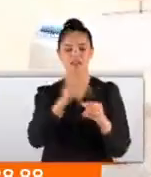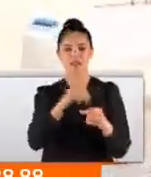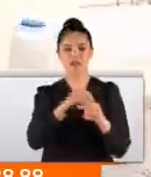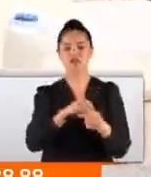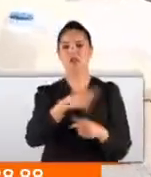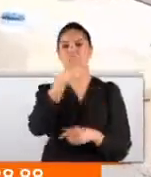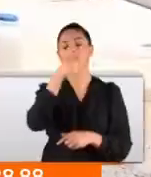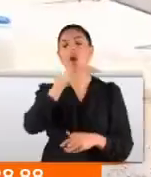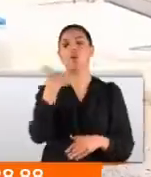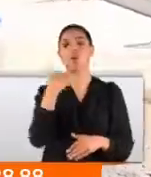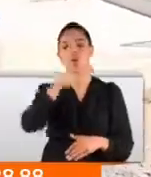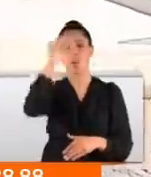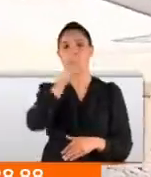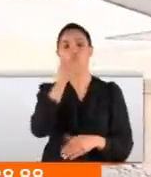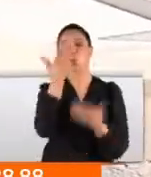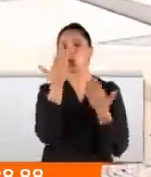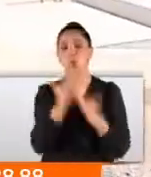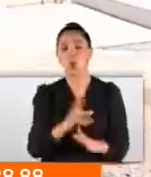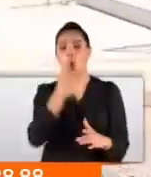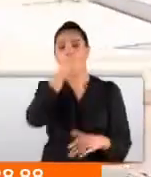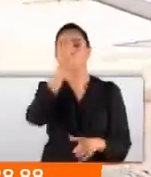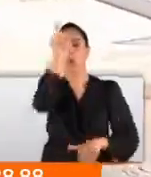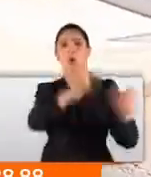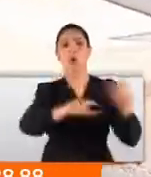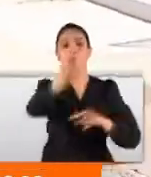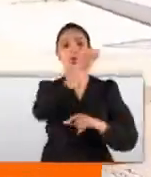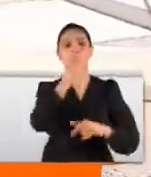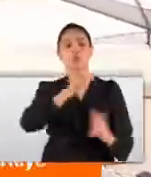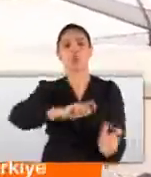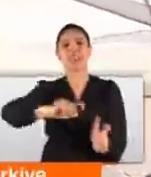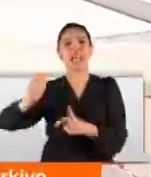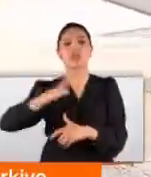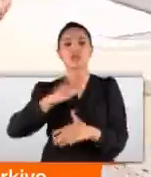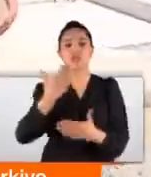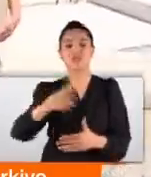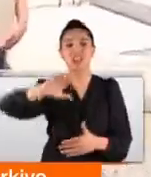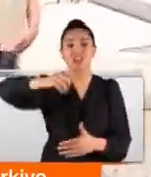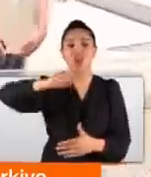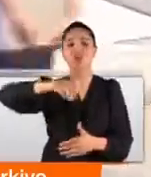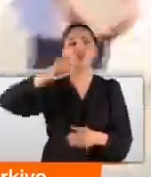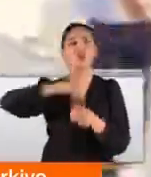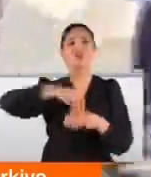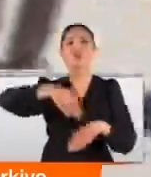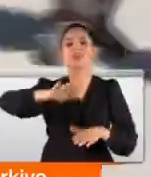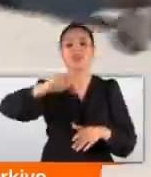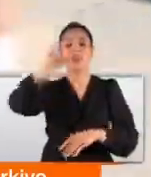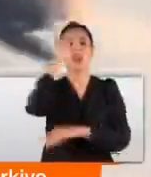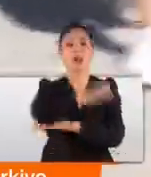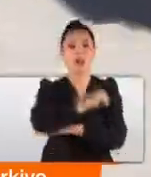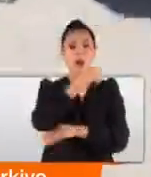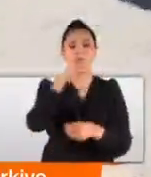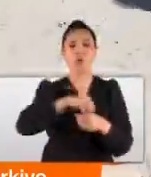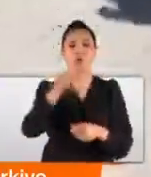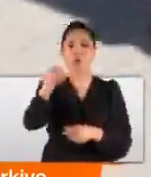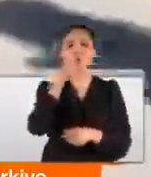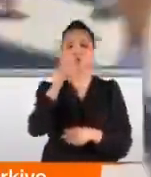Kurban Bayramı'na susuz girdi. Köylüler sularını işte böyle taşıyorlar ancak bir çeşmeden değil, bir tankerden ve o